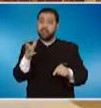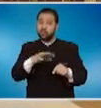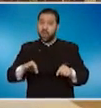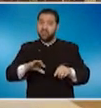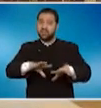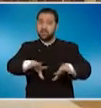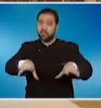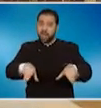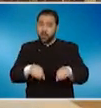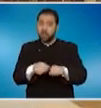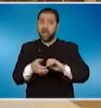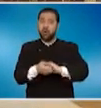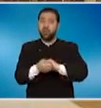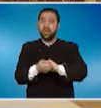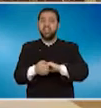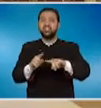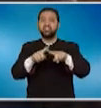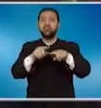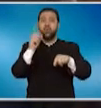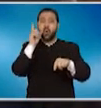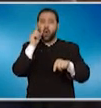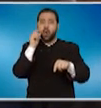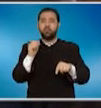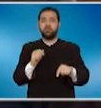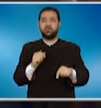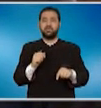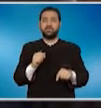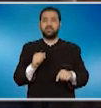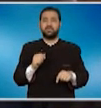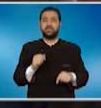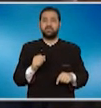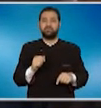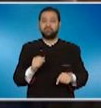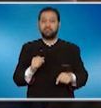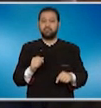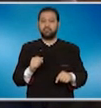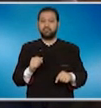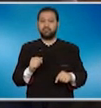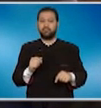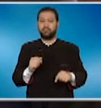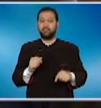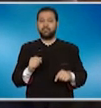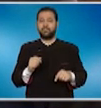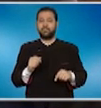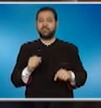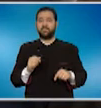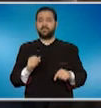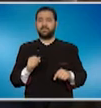solidar, și e o solidaritate nu numai morală, ci și una asumată existențial,